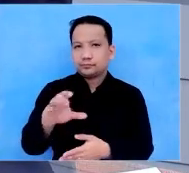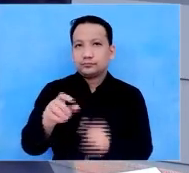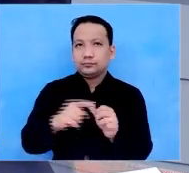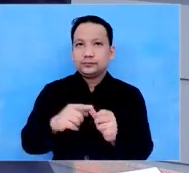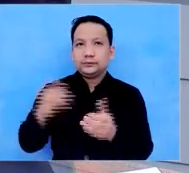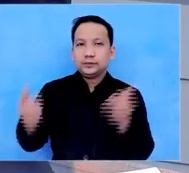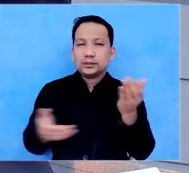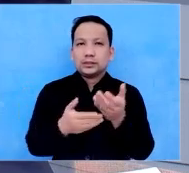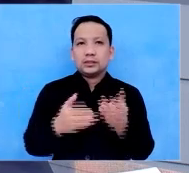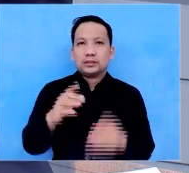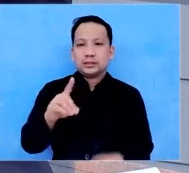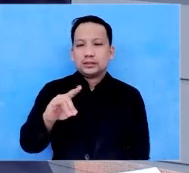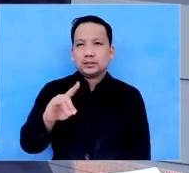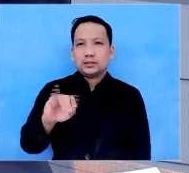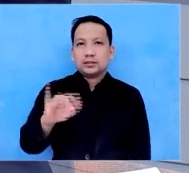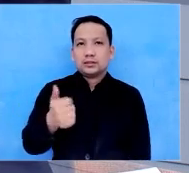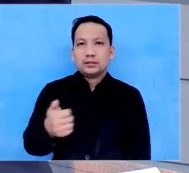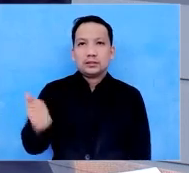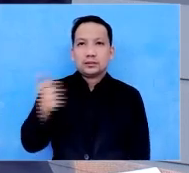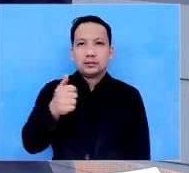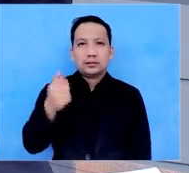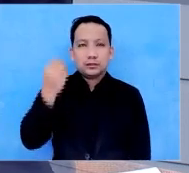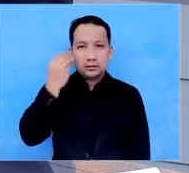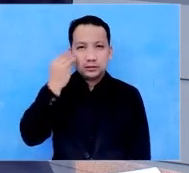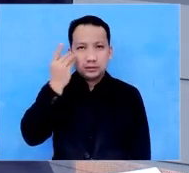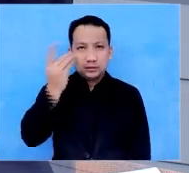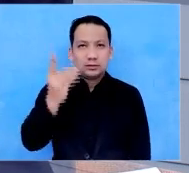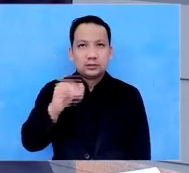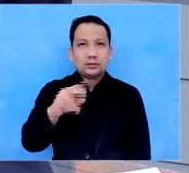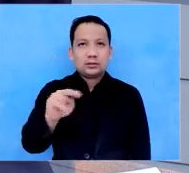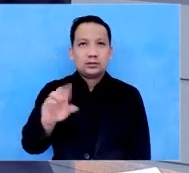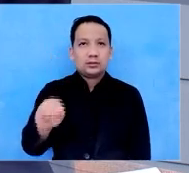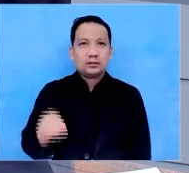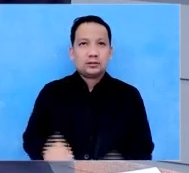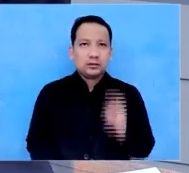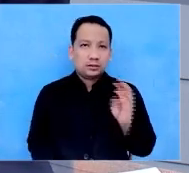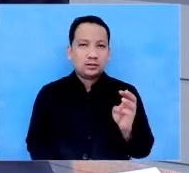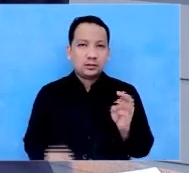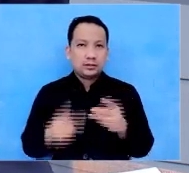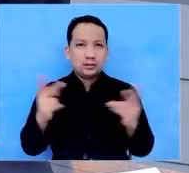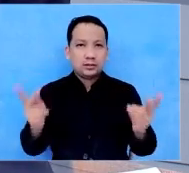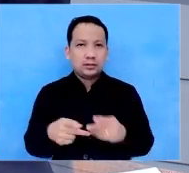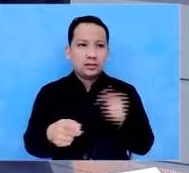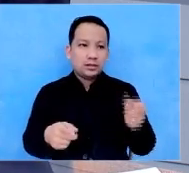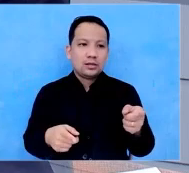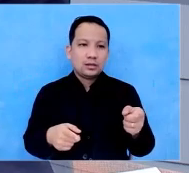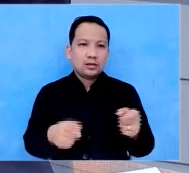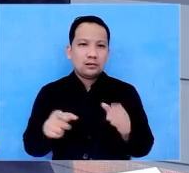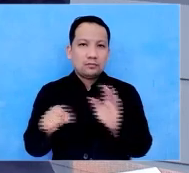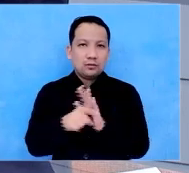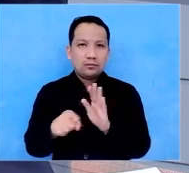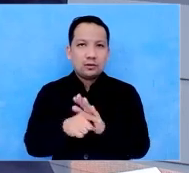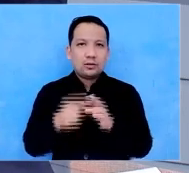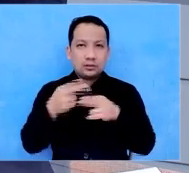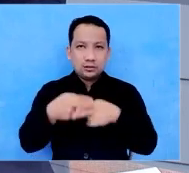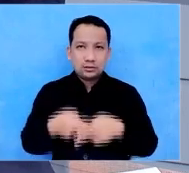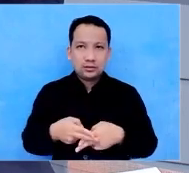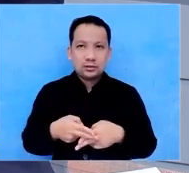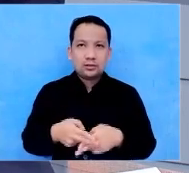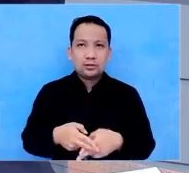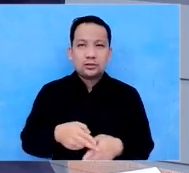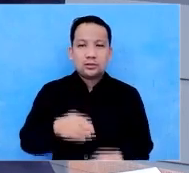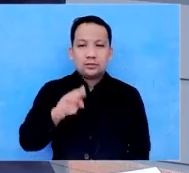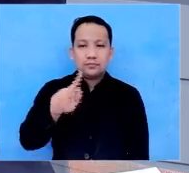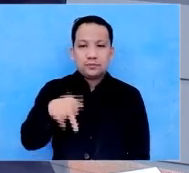dating Interior Undersecretary Martin Dino at anim na iba pa dahil sa illegal na paggamit ng pangalan ng PCG sa